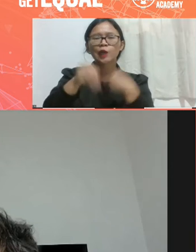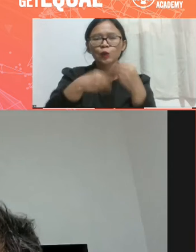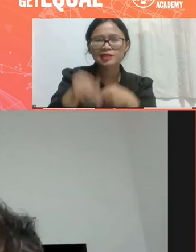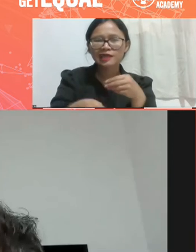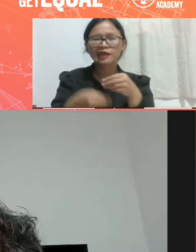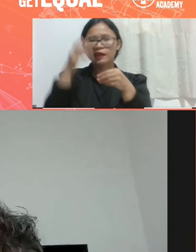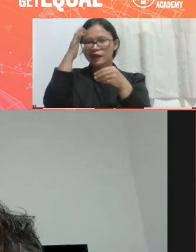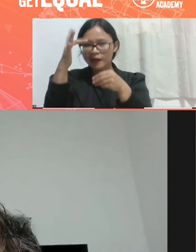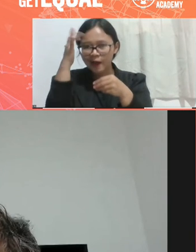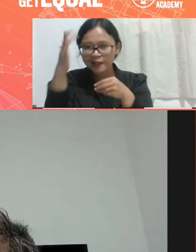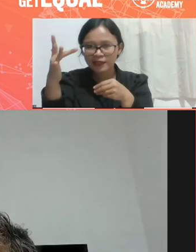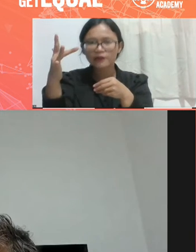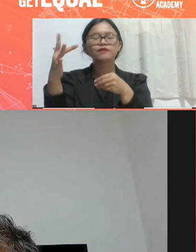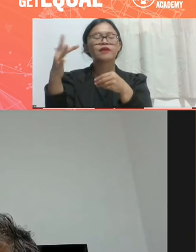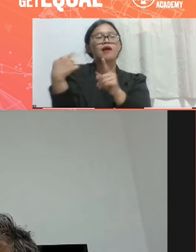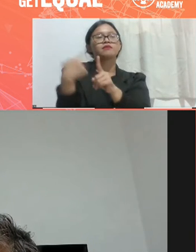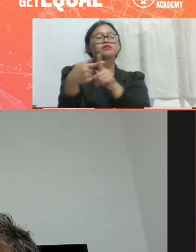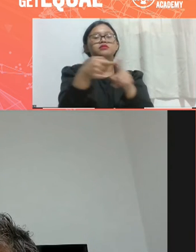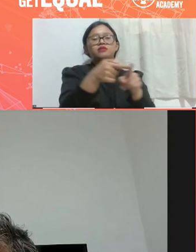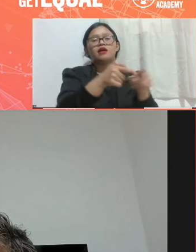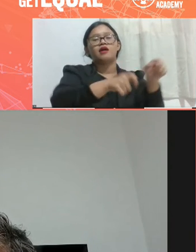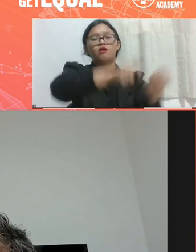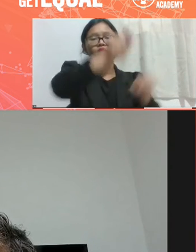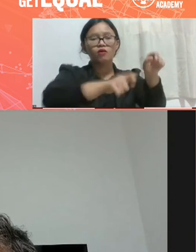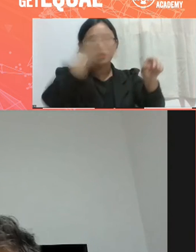ketemu dengan orang-orang desa, saya ingin mereka